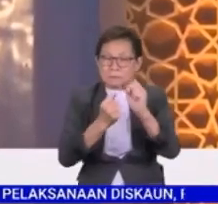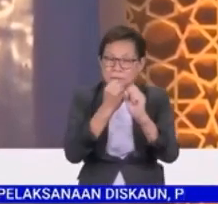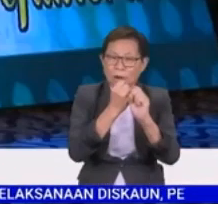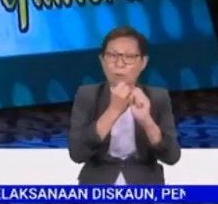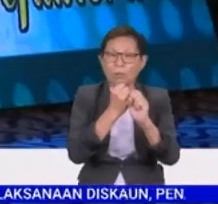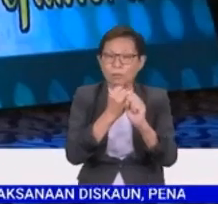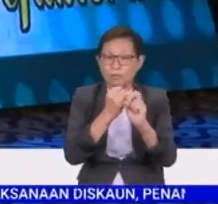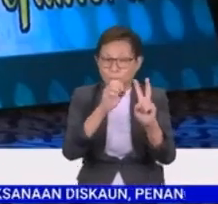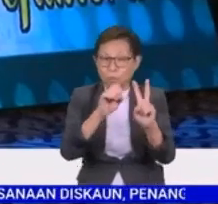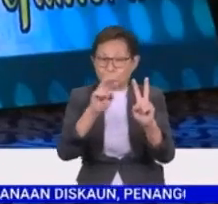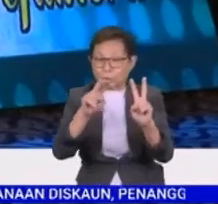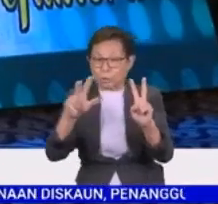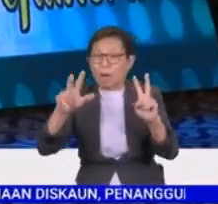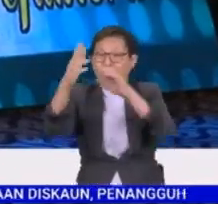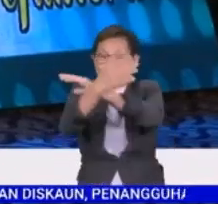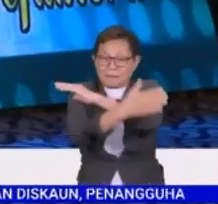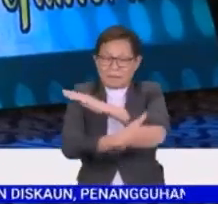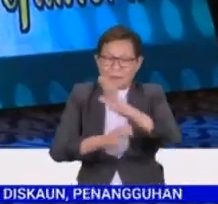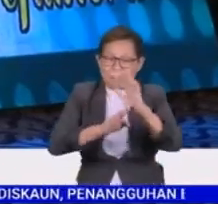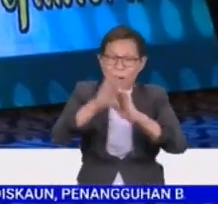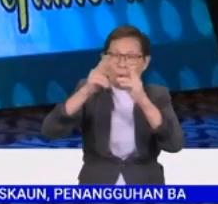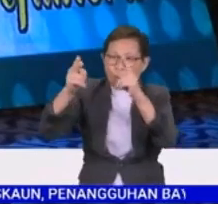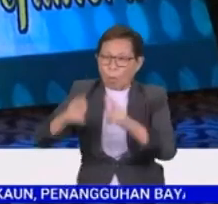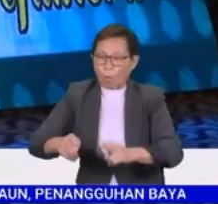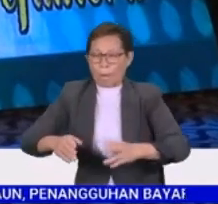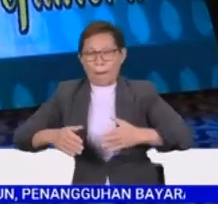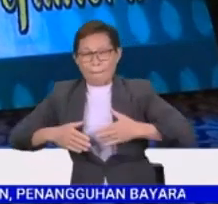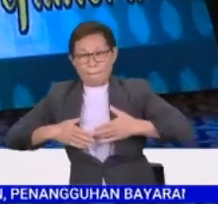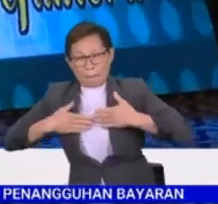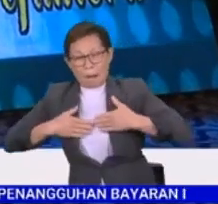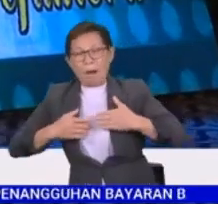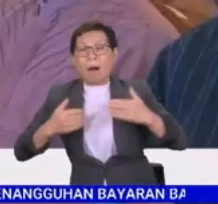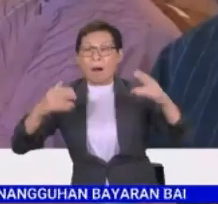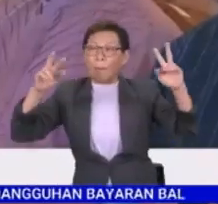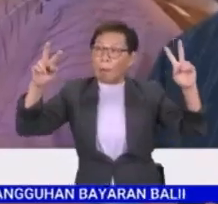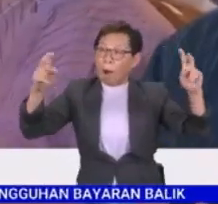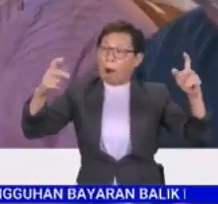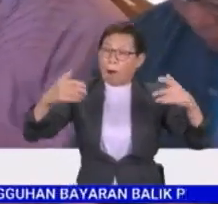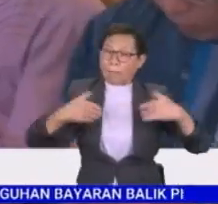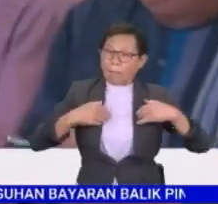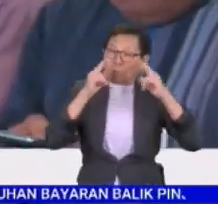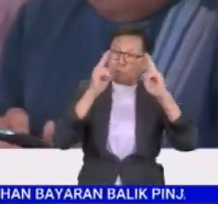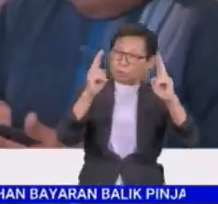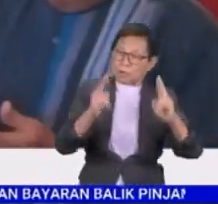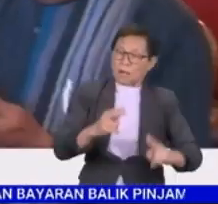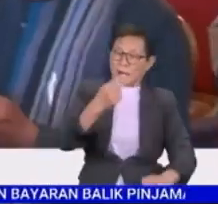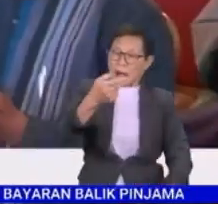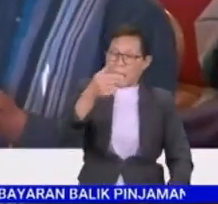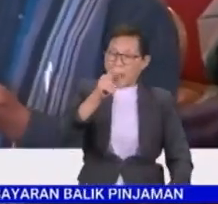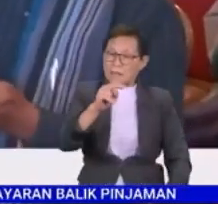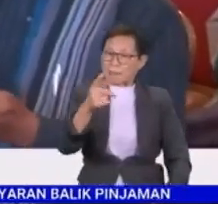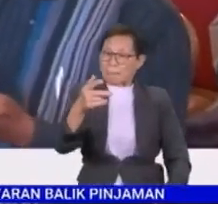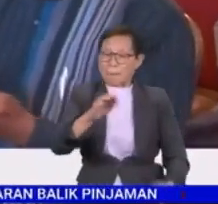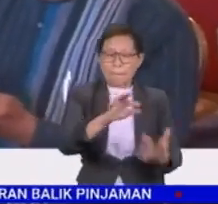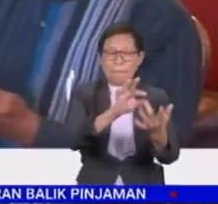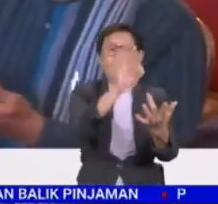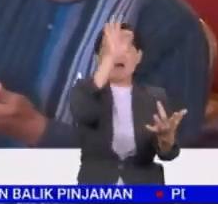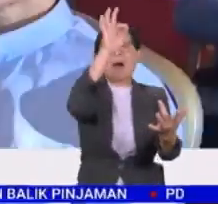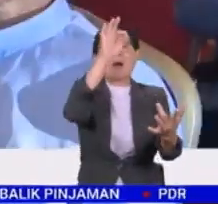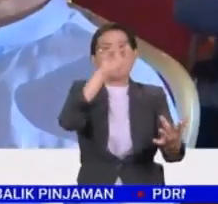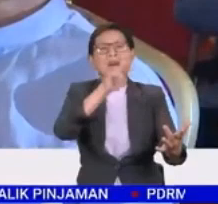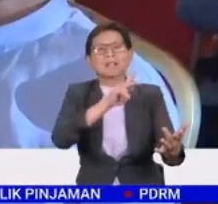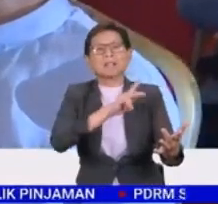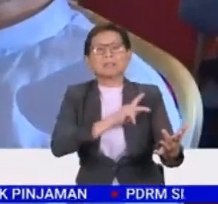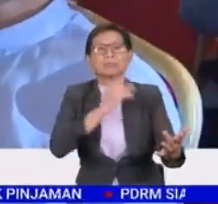ini bertemakan negara Madani Umas Sejahtera menyaksikan Ustadz Hamdani Omar dipilih sebagai